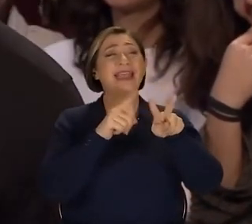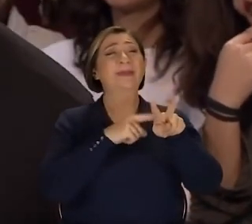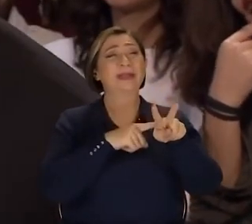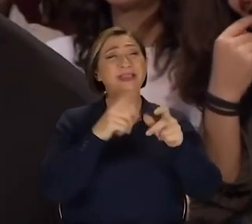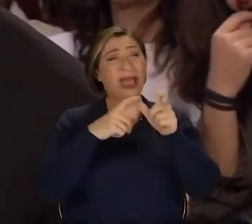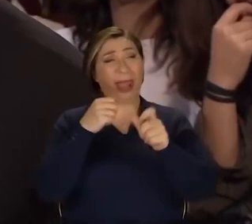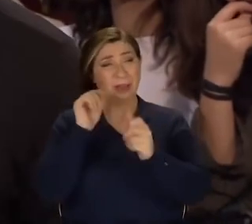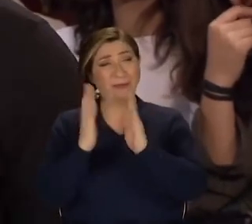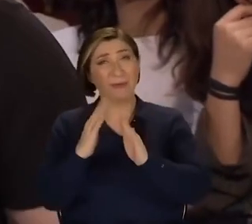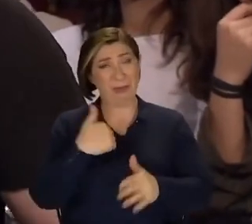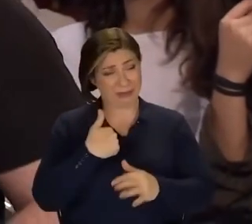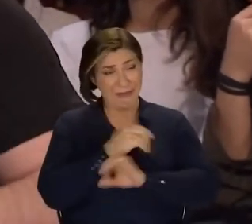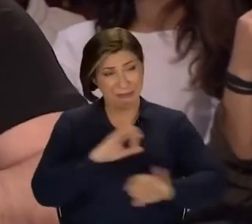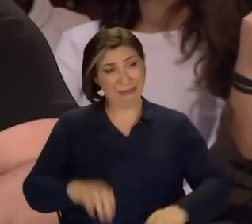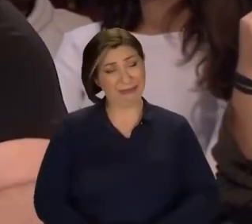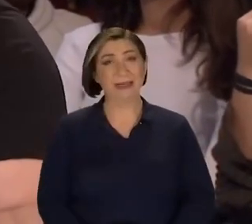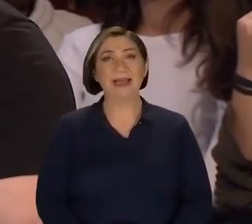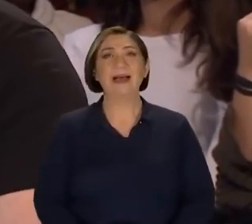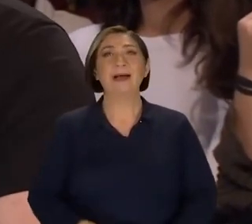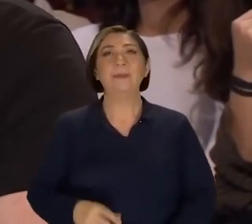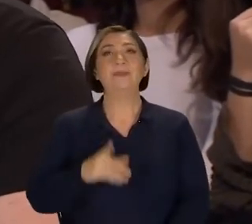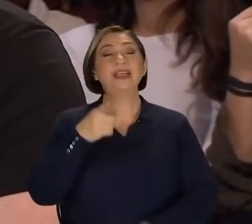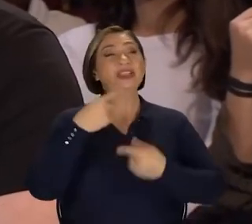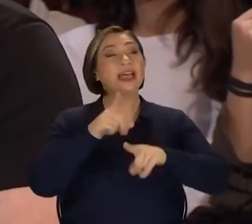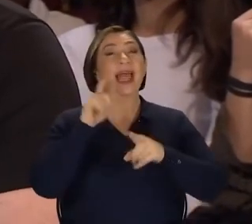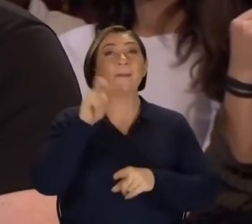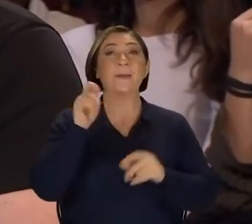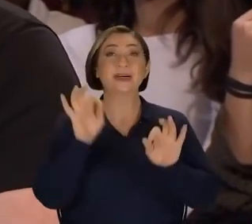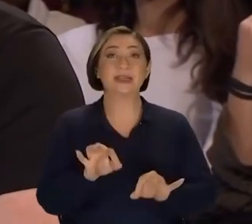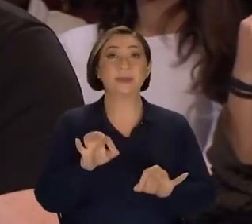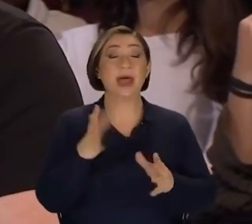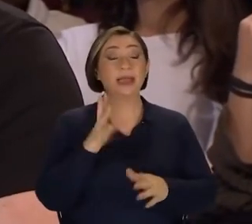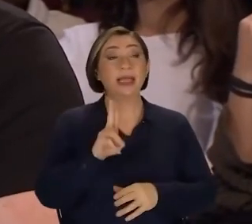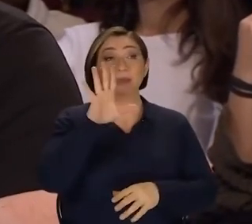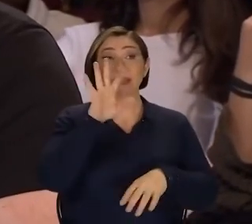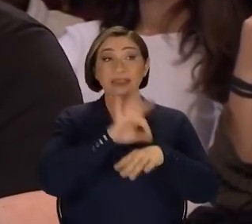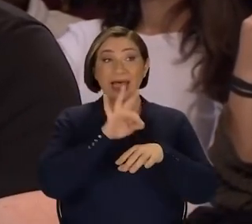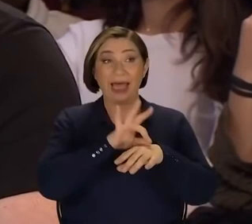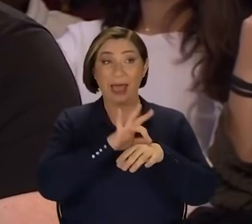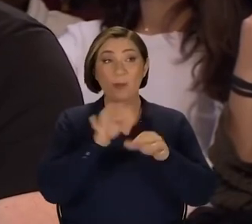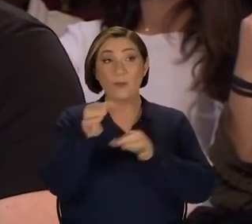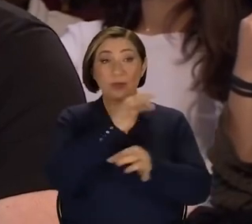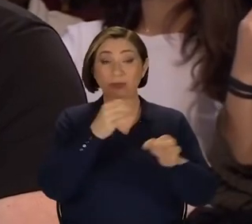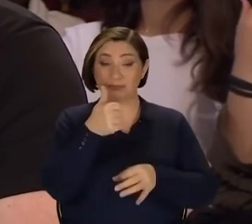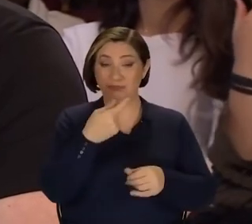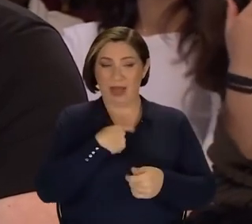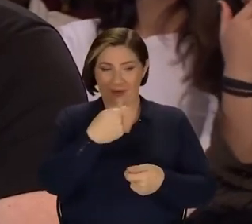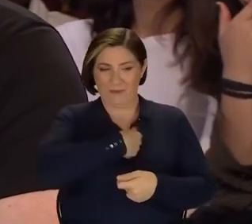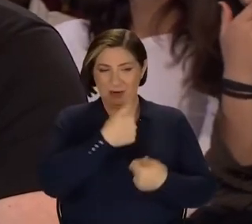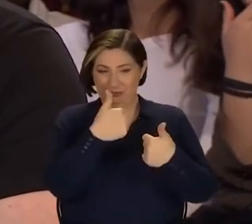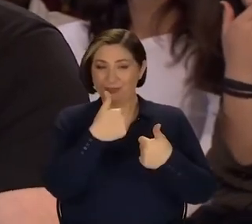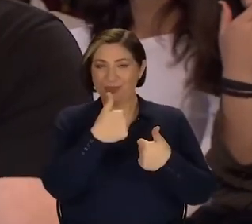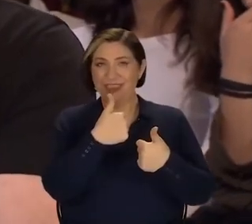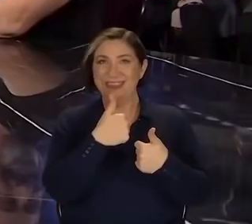edecek bensiz diye. Sonra onunla ilgili şaka yapmaya başladım. Dedim herhalde 75 dakikaya kadar prodüksiyonun parası var. Yani